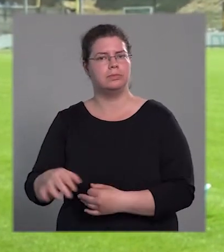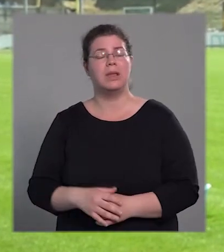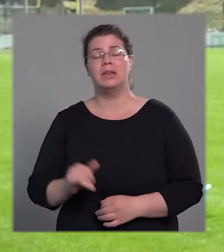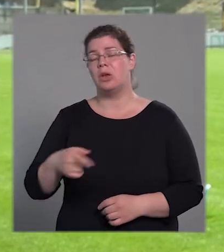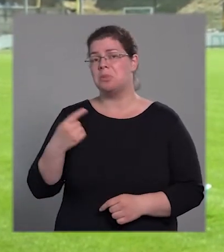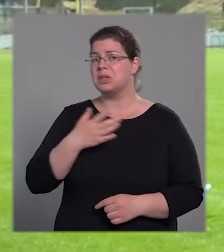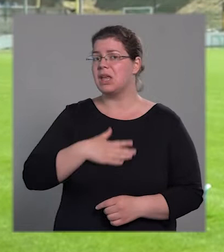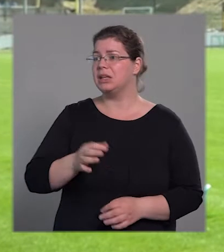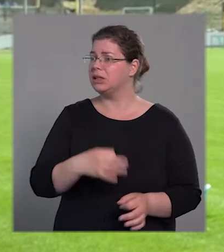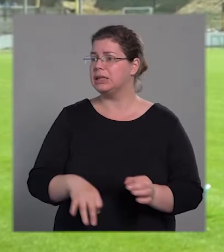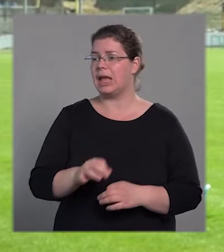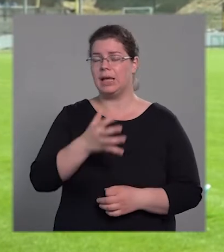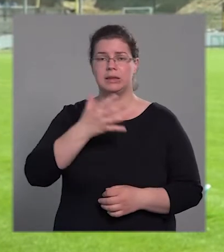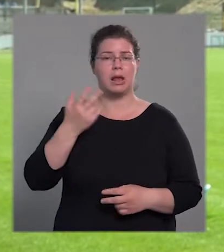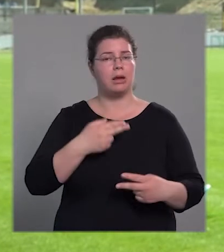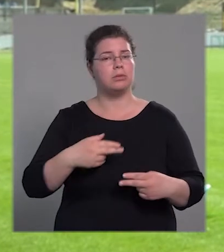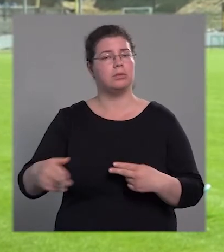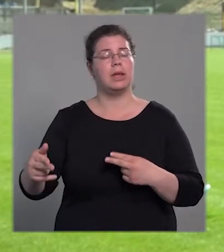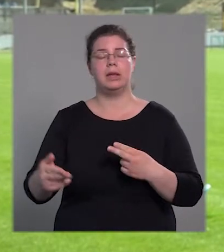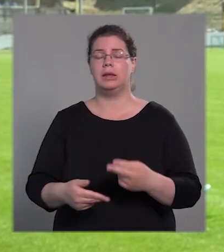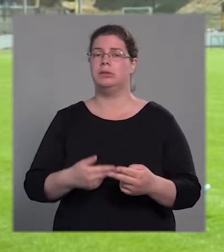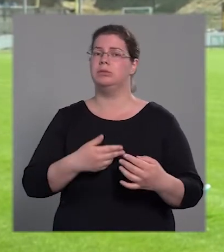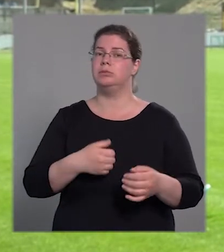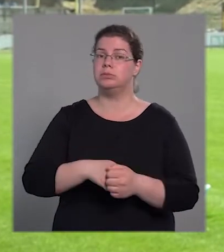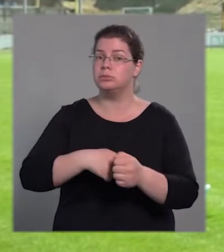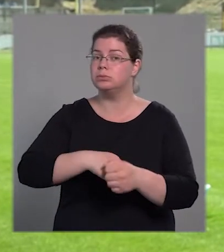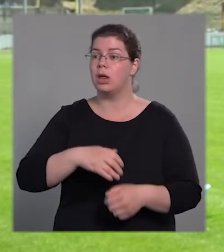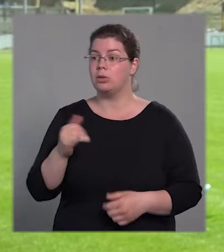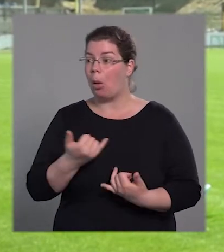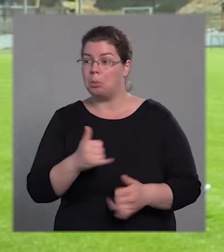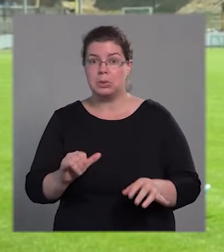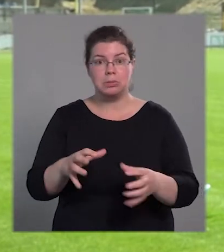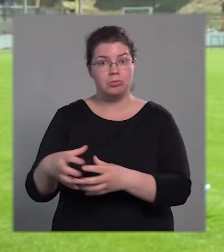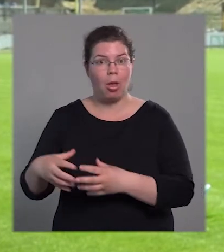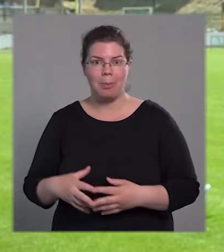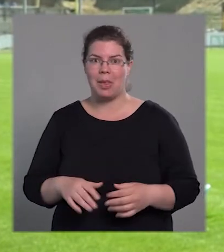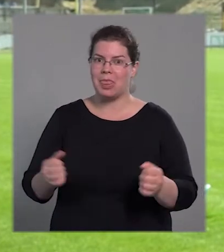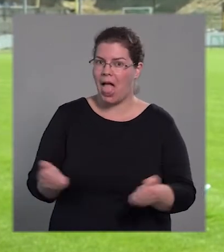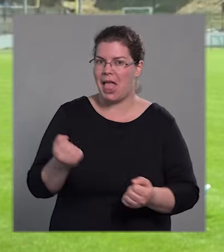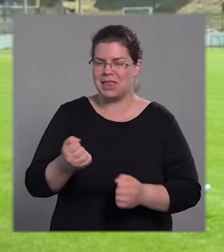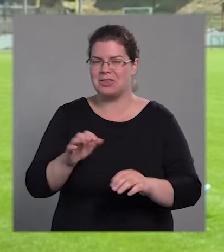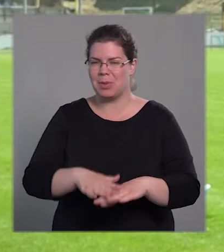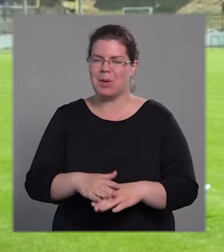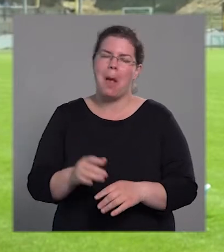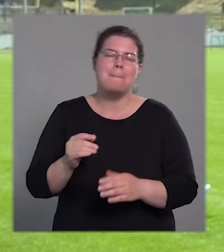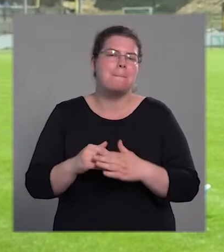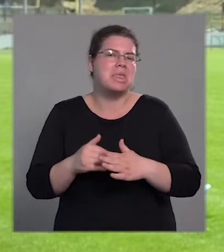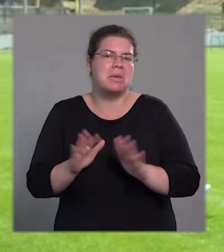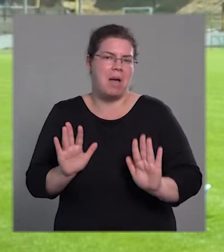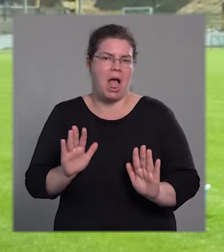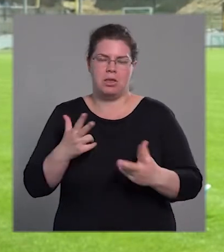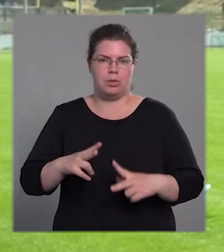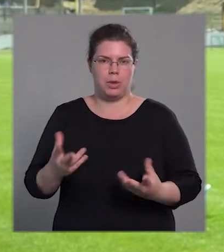az egész nyarat végig focizni. Úgyhogy szerintem az összes csapatunk edzésbe marad minimális szünettel, de azt a minimális szünetet